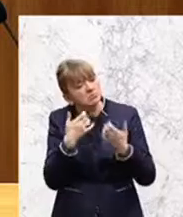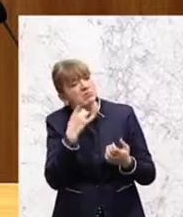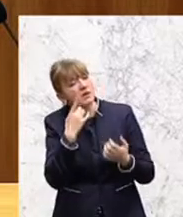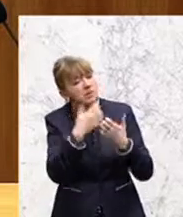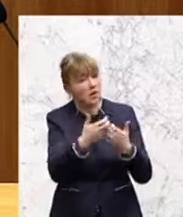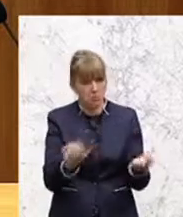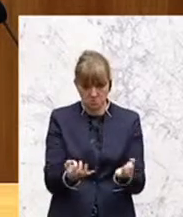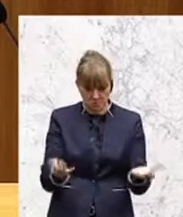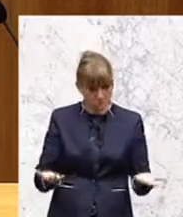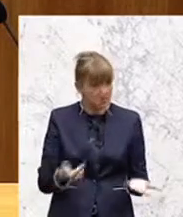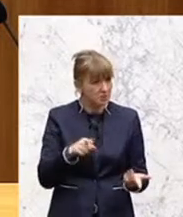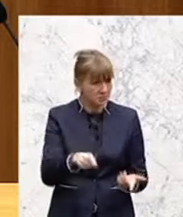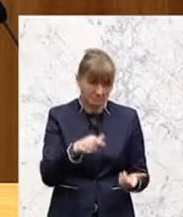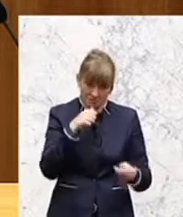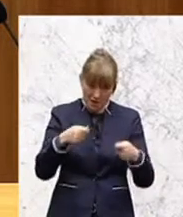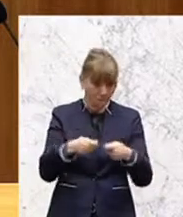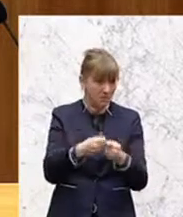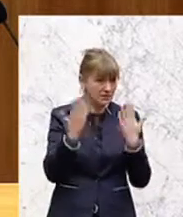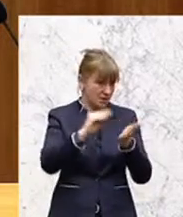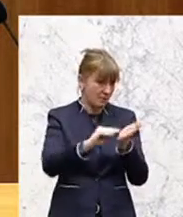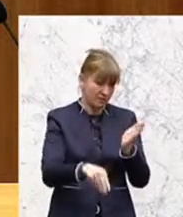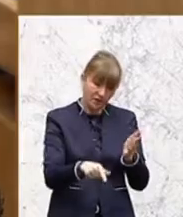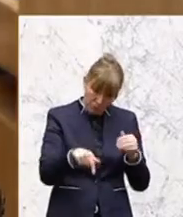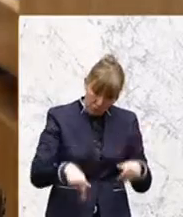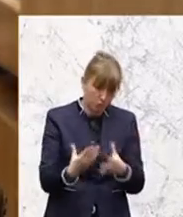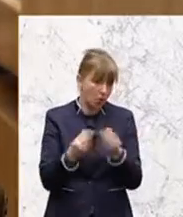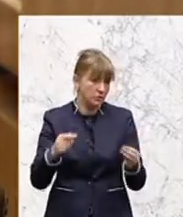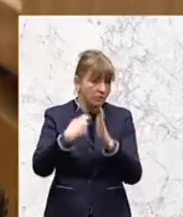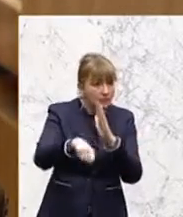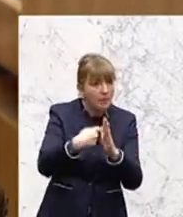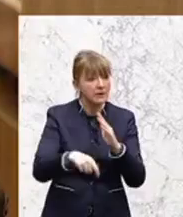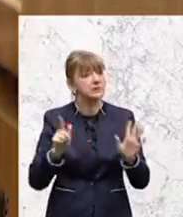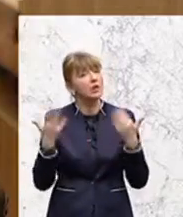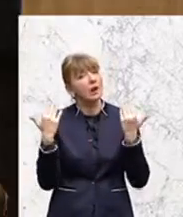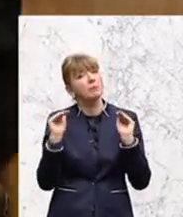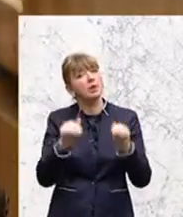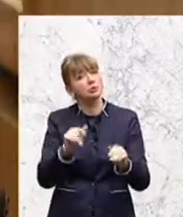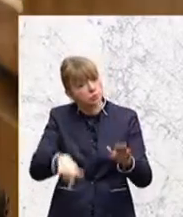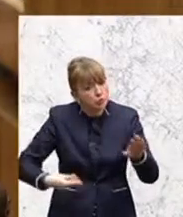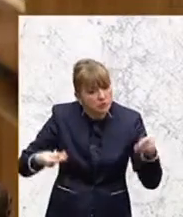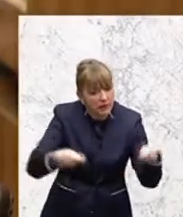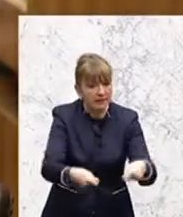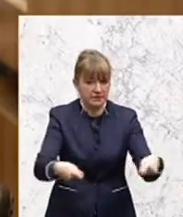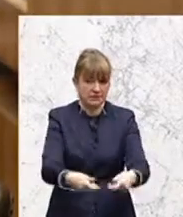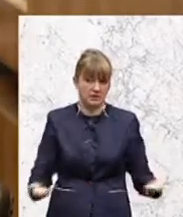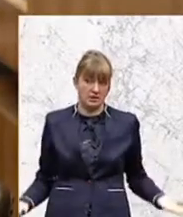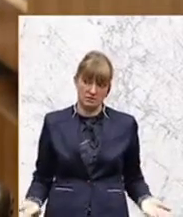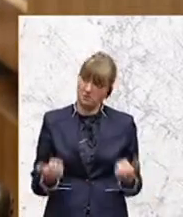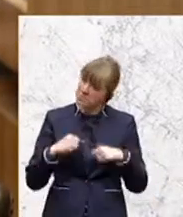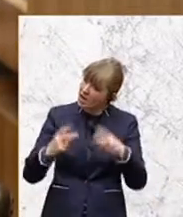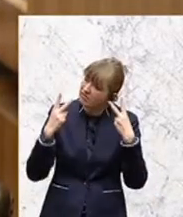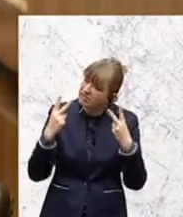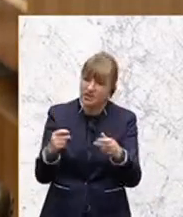Das entspricht nicht diesem Klimavertrag. Das müssen wir angehen, nachbessern und in Klimaschutz investieren. Und eine der